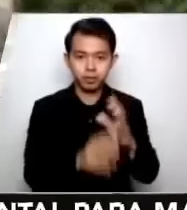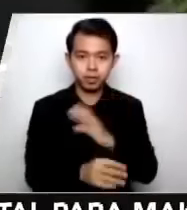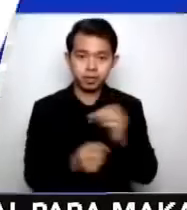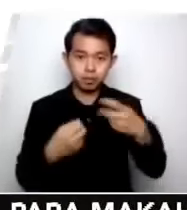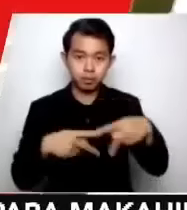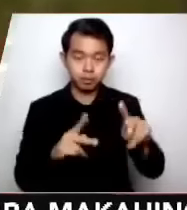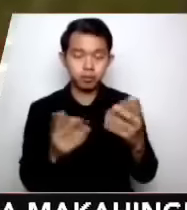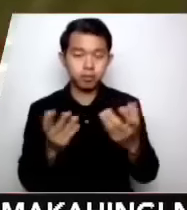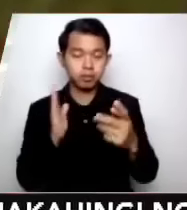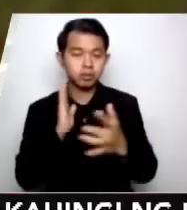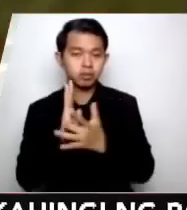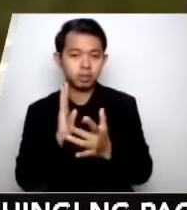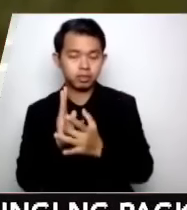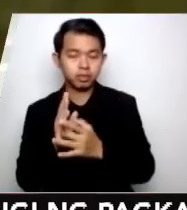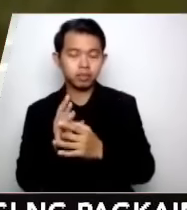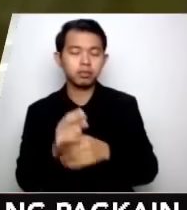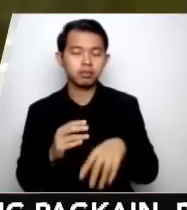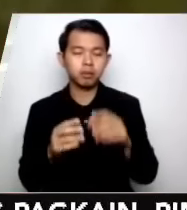Program.